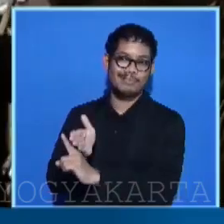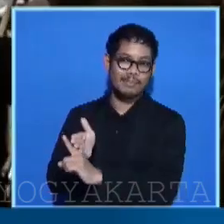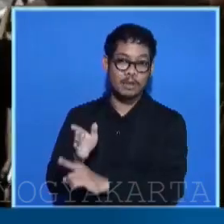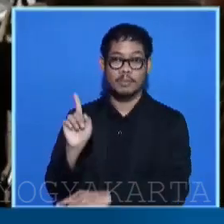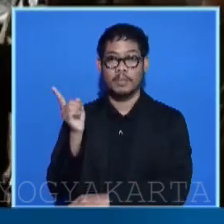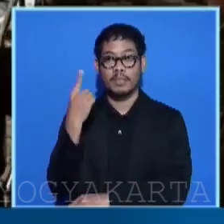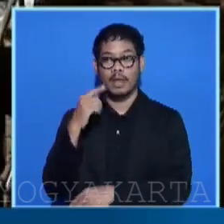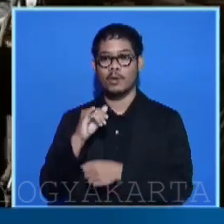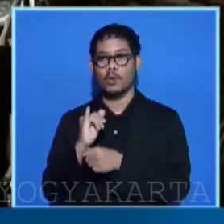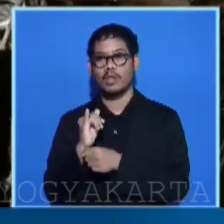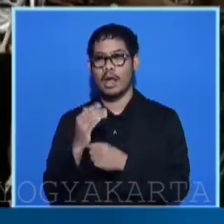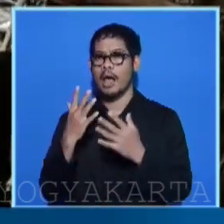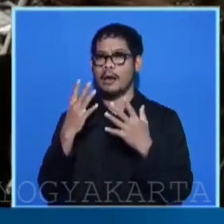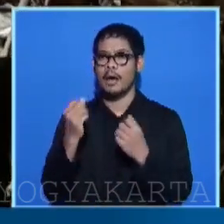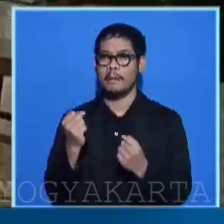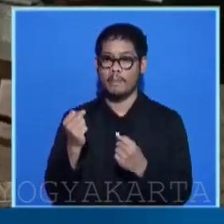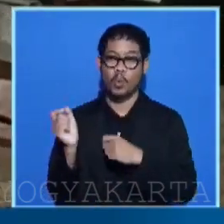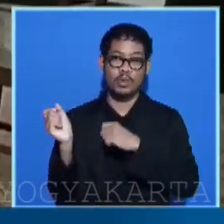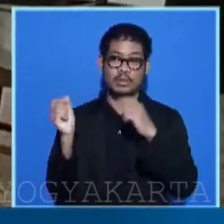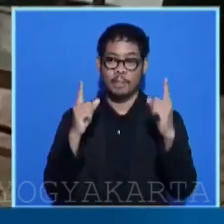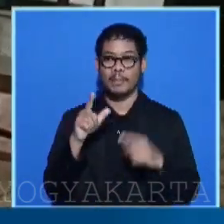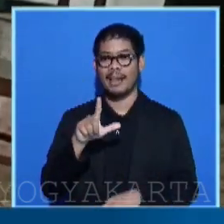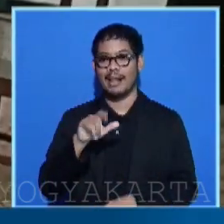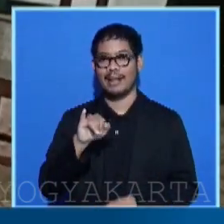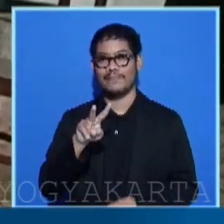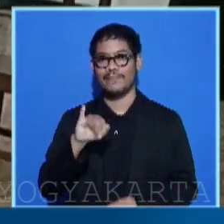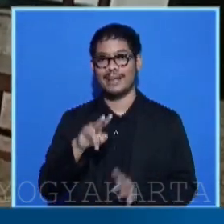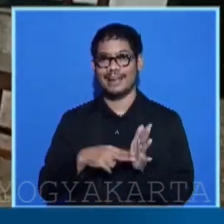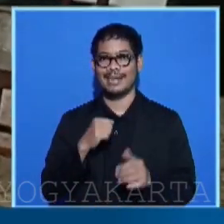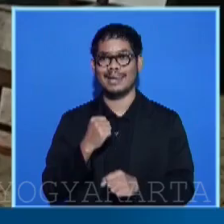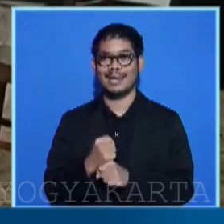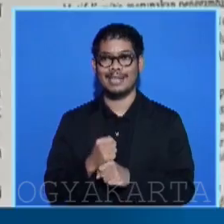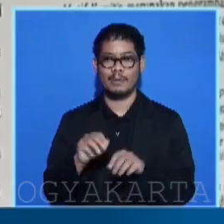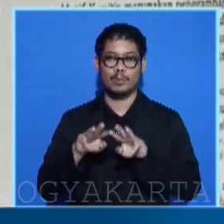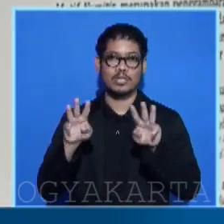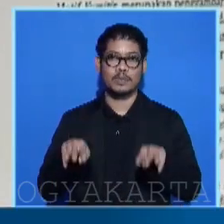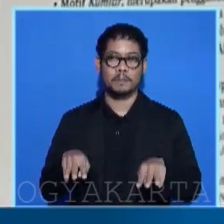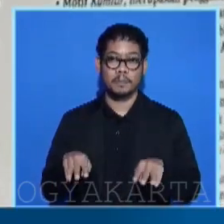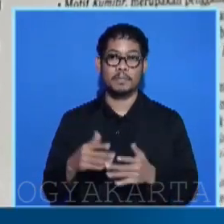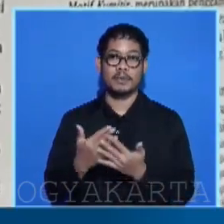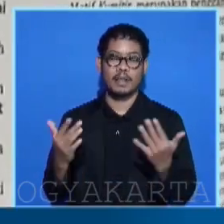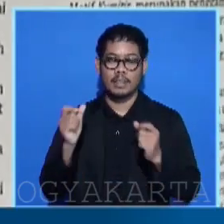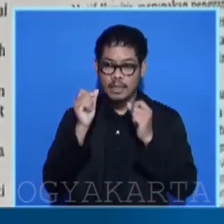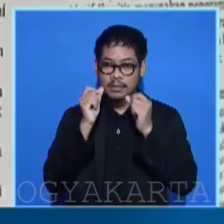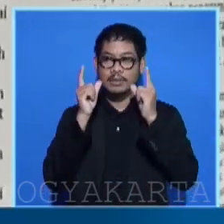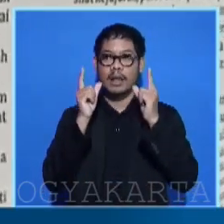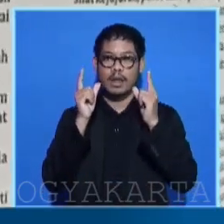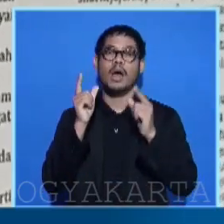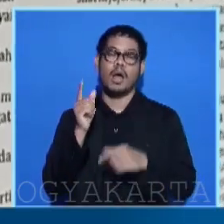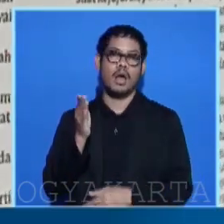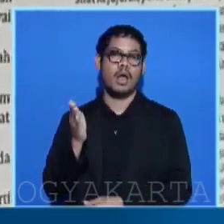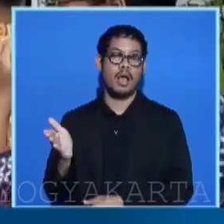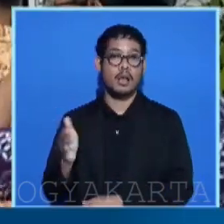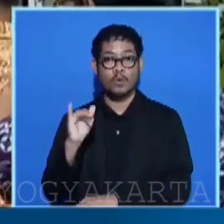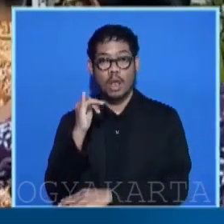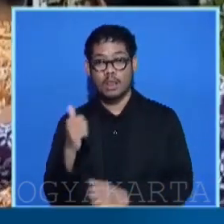berharap konsep Living Museum mampu membangkitkan kesadaran warga untuk menemukan nilai-nilai keistimewaan Yogyakarta.